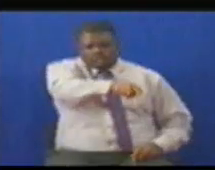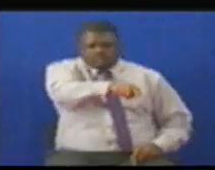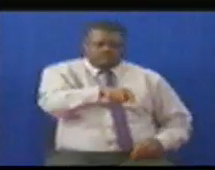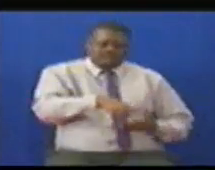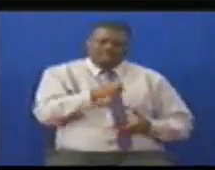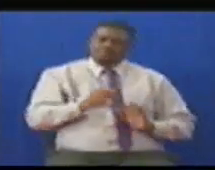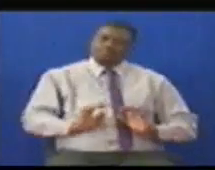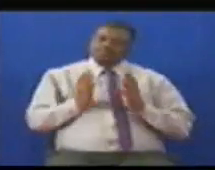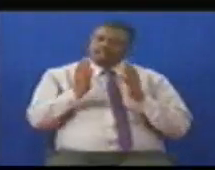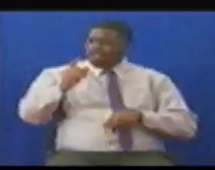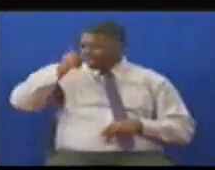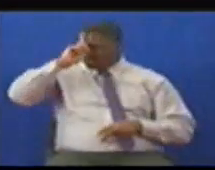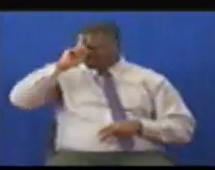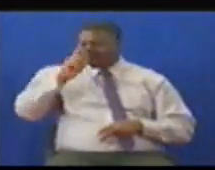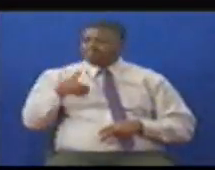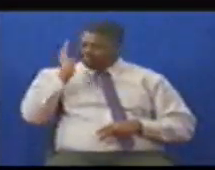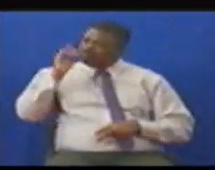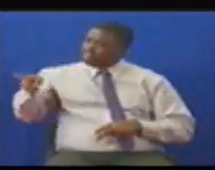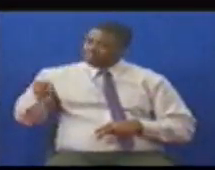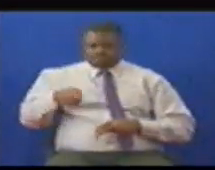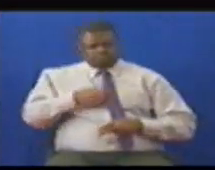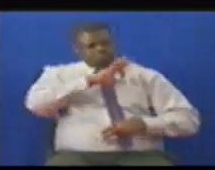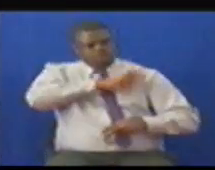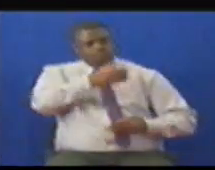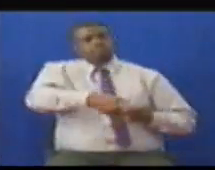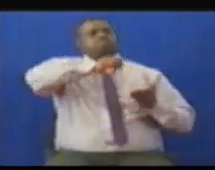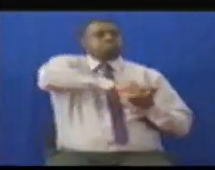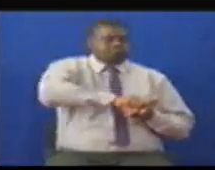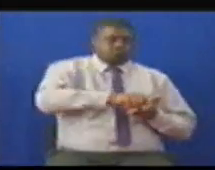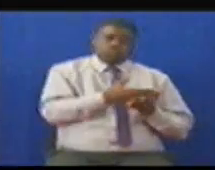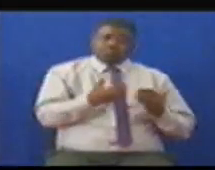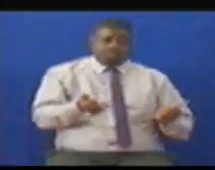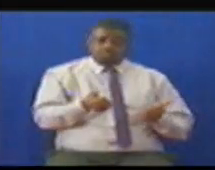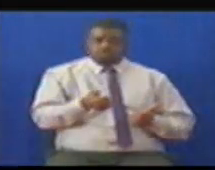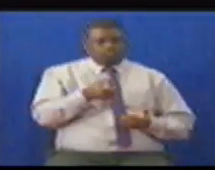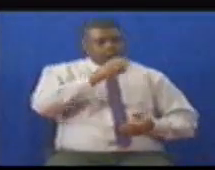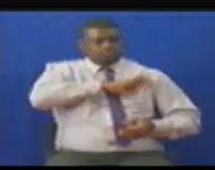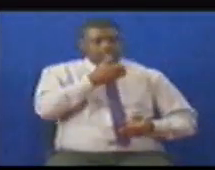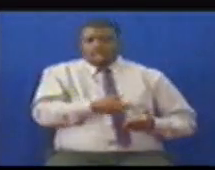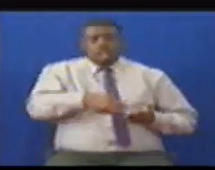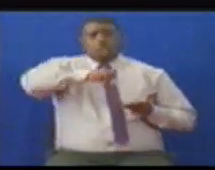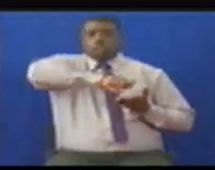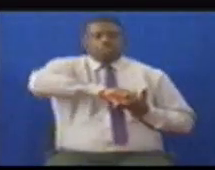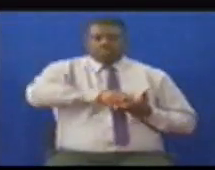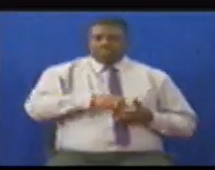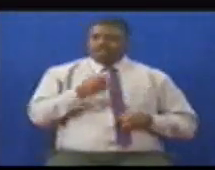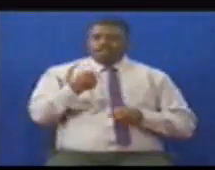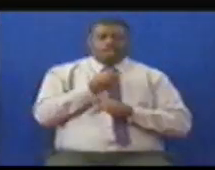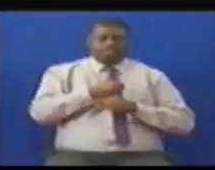mara kwa mara. Aidha, hali hiyo imechangia watumishi kukosa ari ya utendaji na kuishia kulalamika kuwa maisha yamekuwa